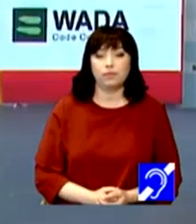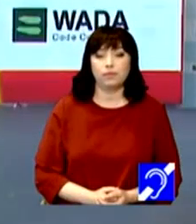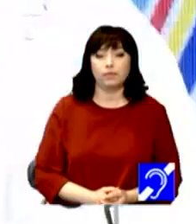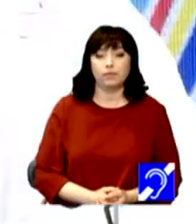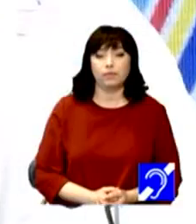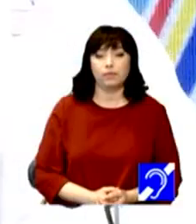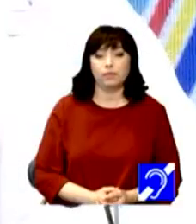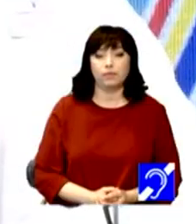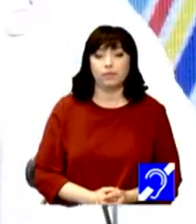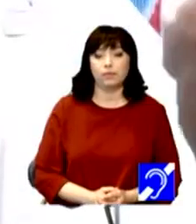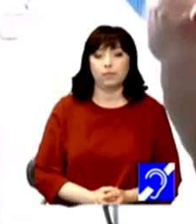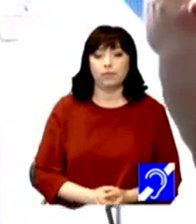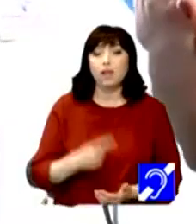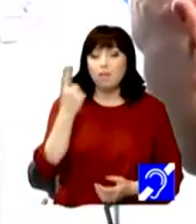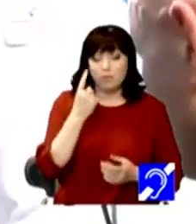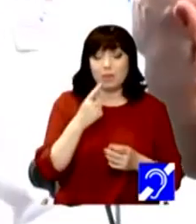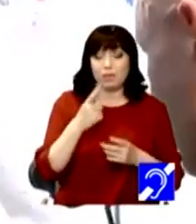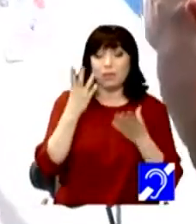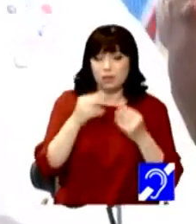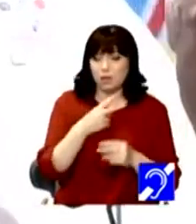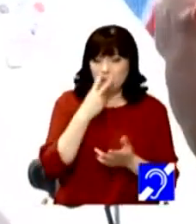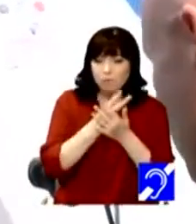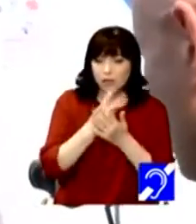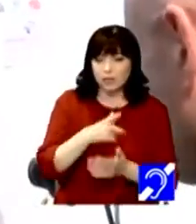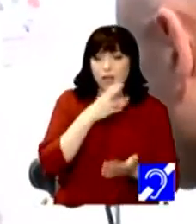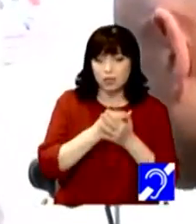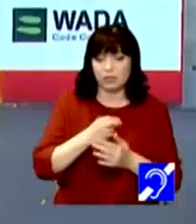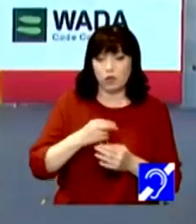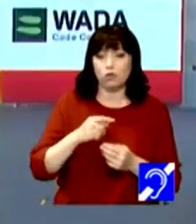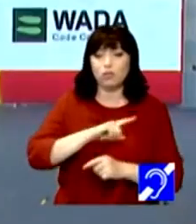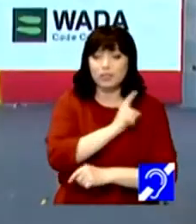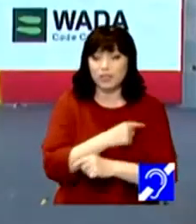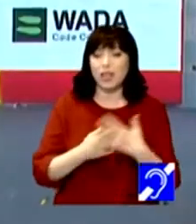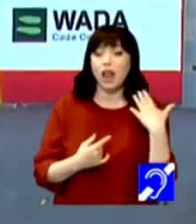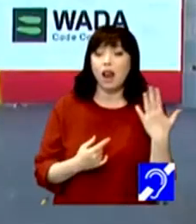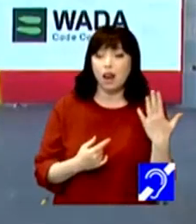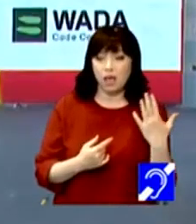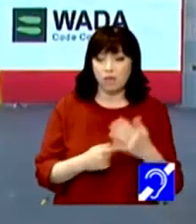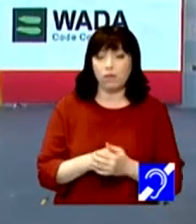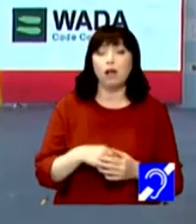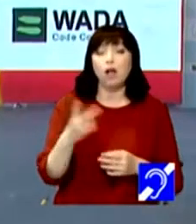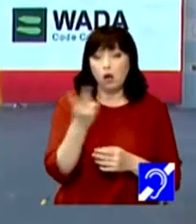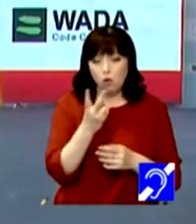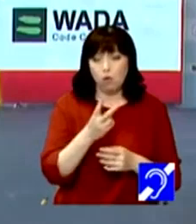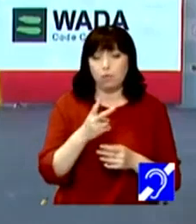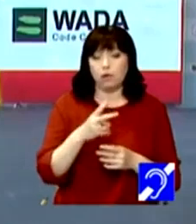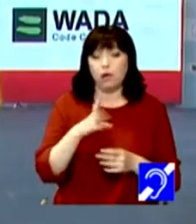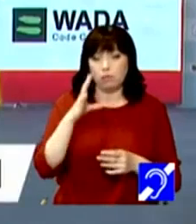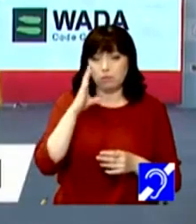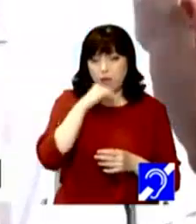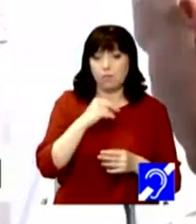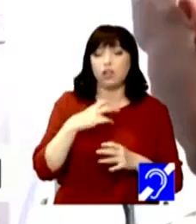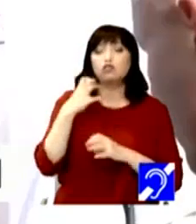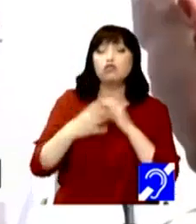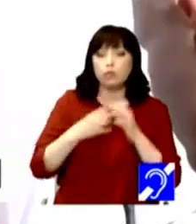În prima zi de concurs, sportivii și-au măsurat forțele la brațul stâng. Frații Matei și Tiberius Turcan din Briceni au devenit